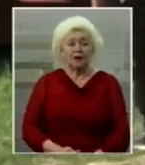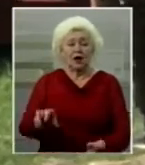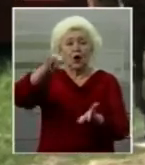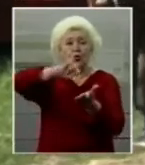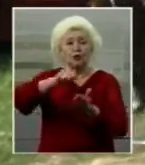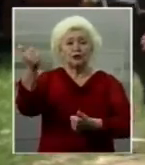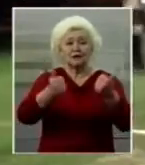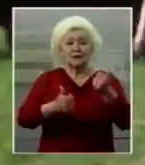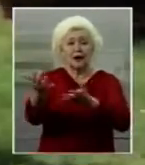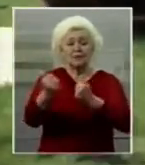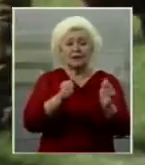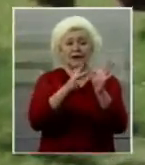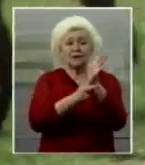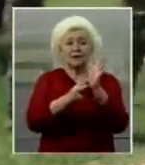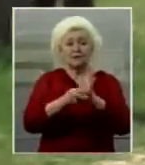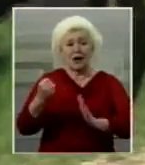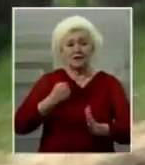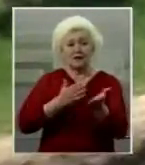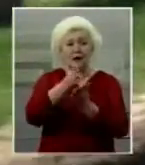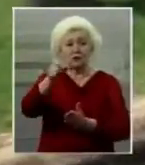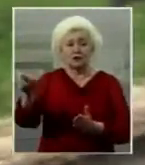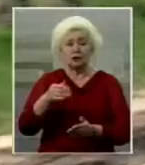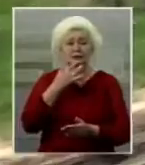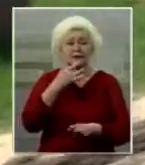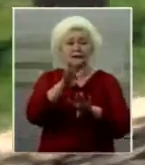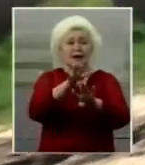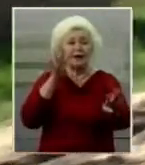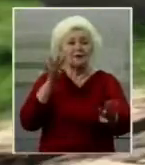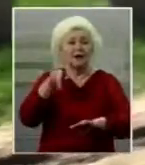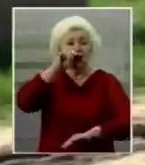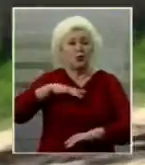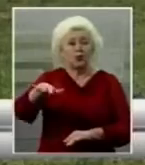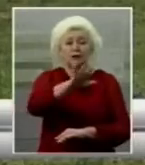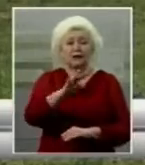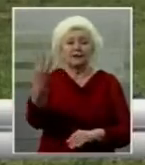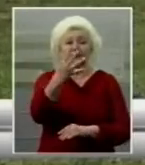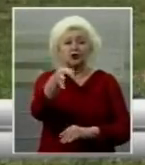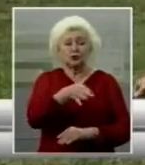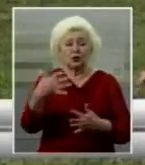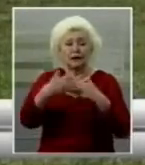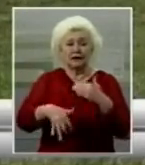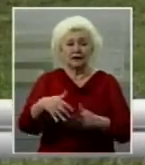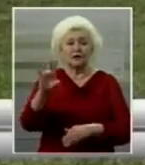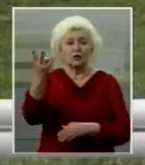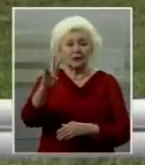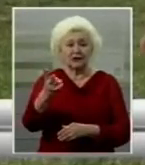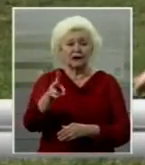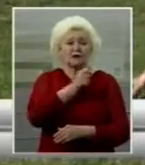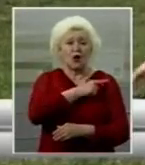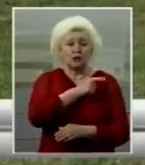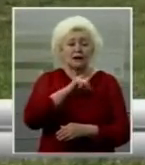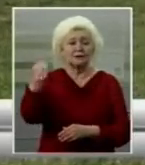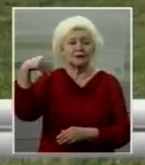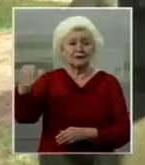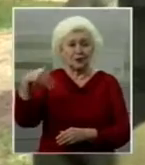Участь у змаганнях беруть 80 військовослужбовців Національної гвардії України з чотирьох областей – Херсонської, Миколаївської, Одеської